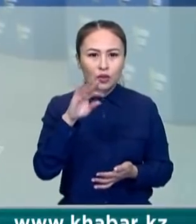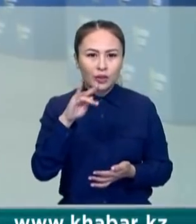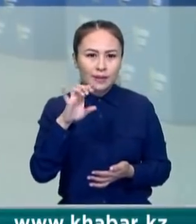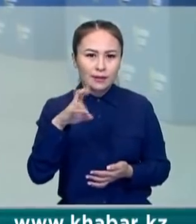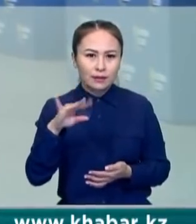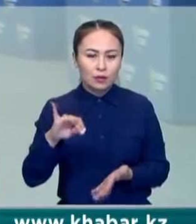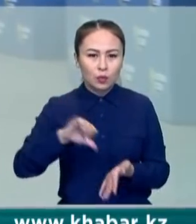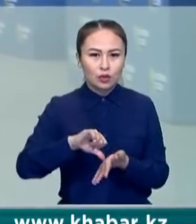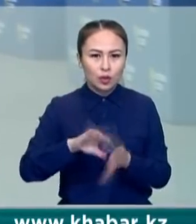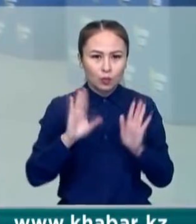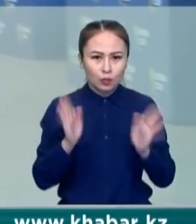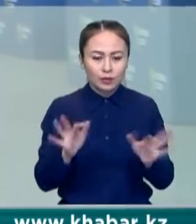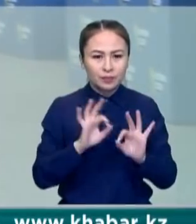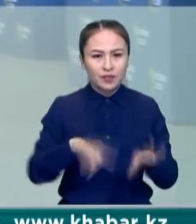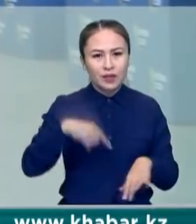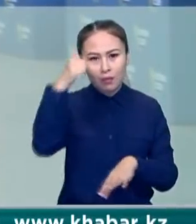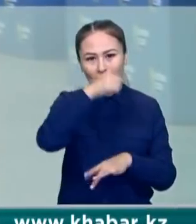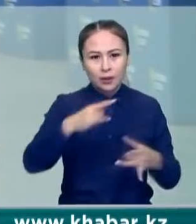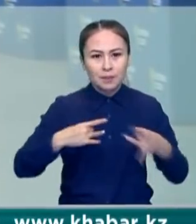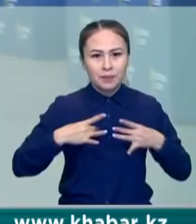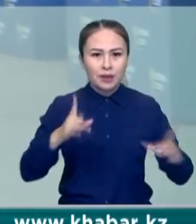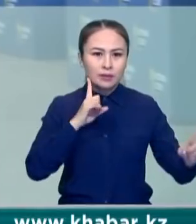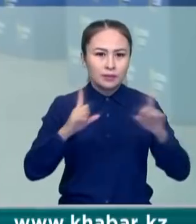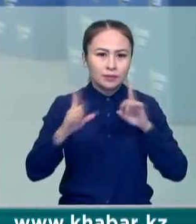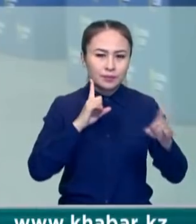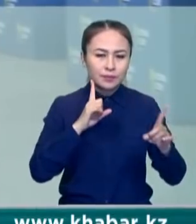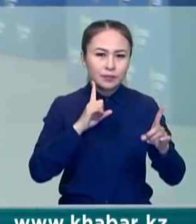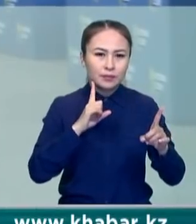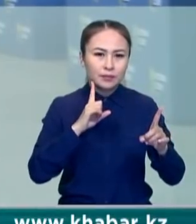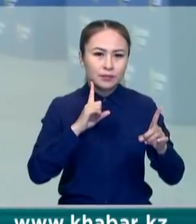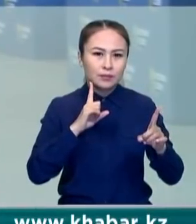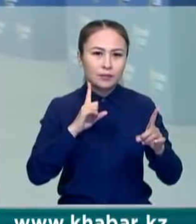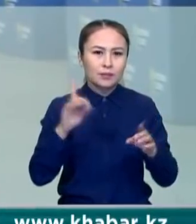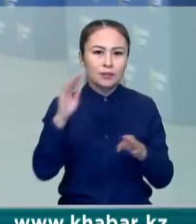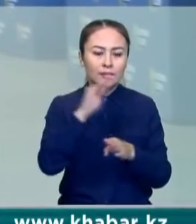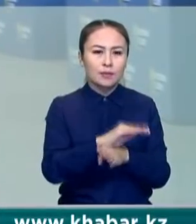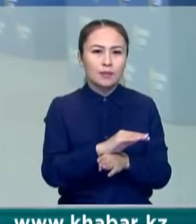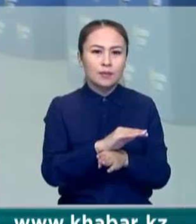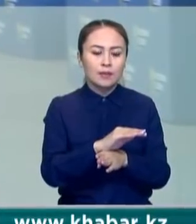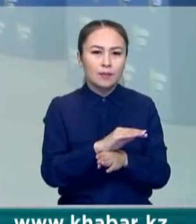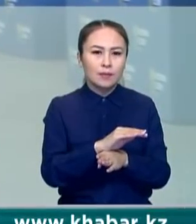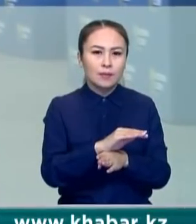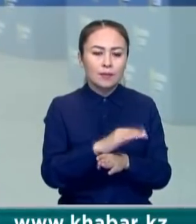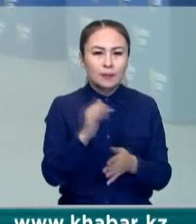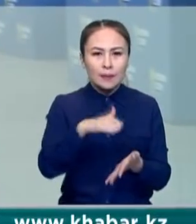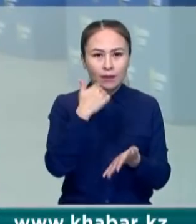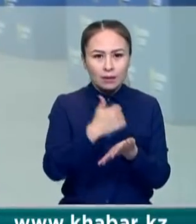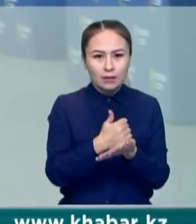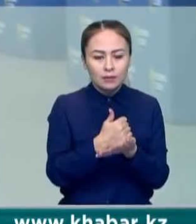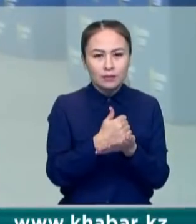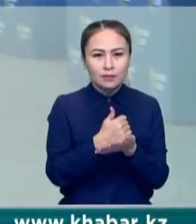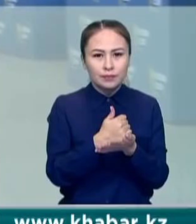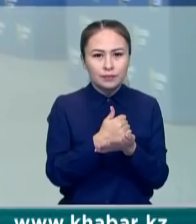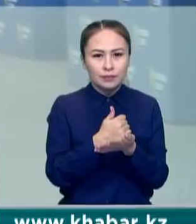болжамдарын айтатын болады. Жалпы биылғы мерейтойлық отырысқа қатысқан спикерлердің саяси салмағы басым. Жаңа өзің айтып